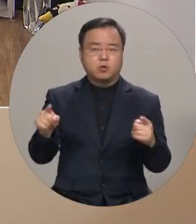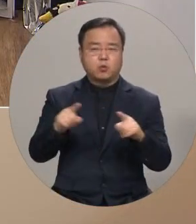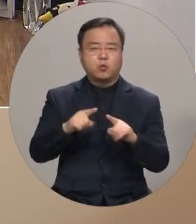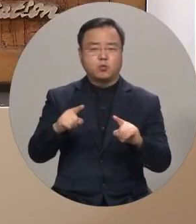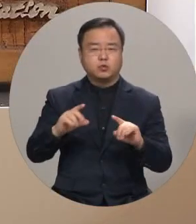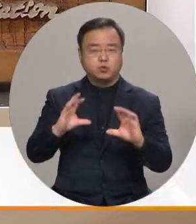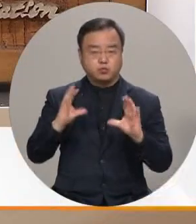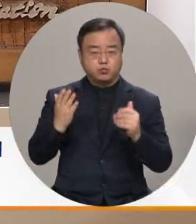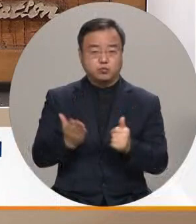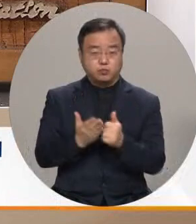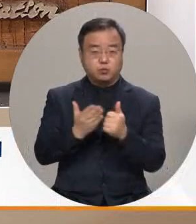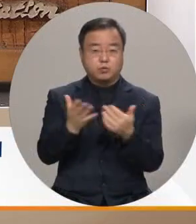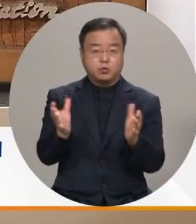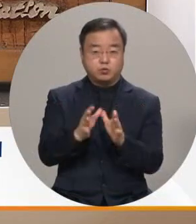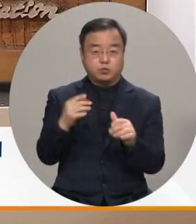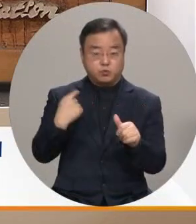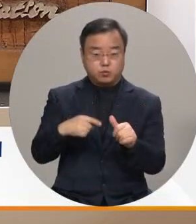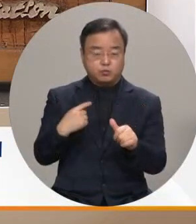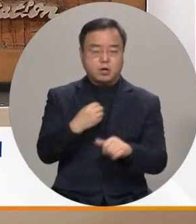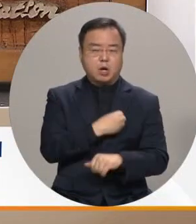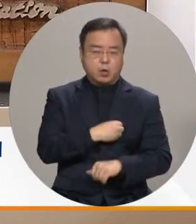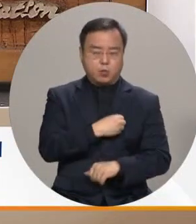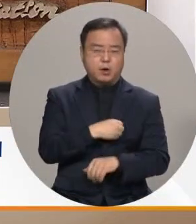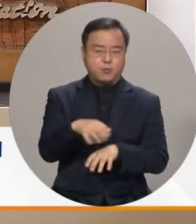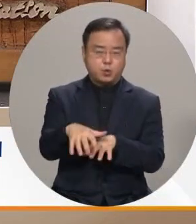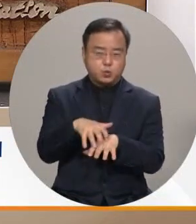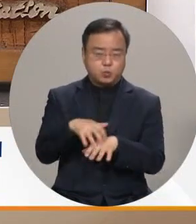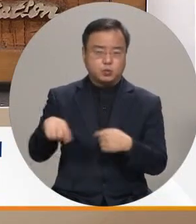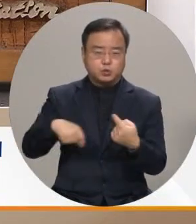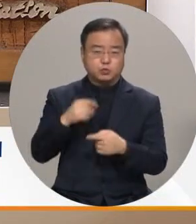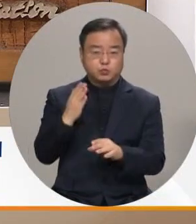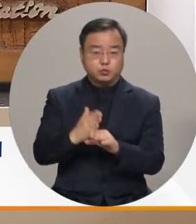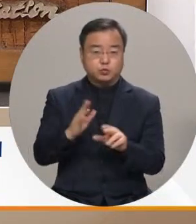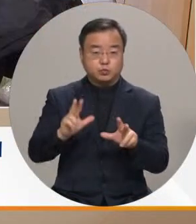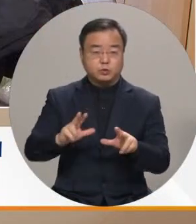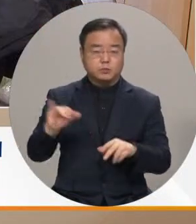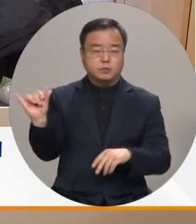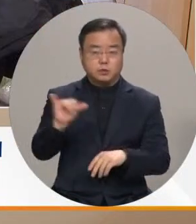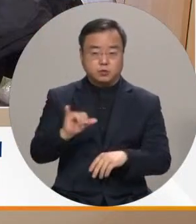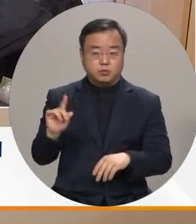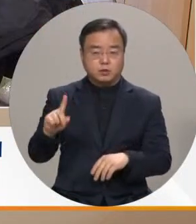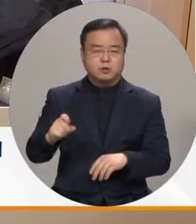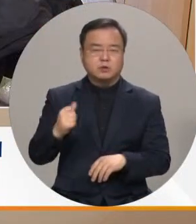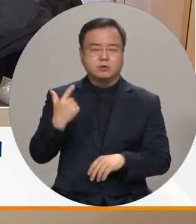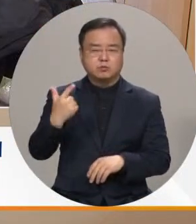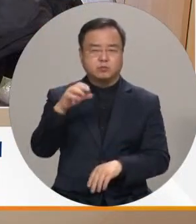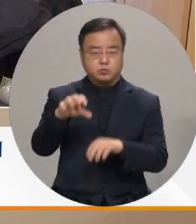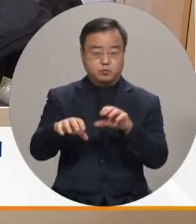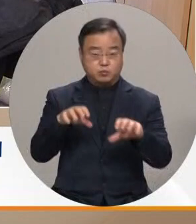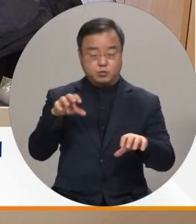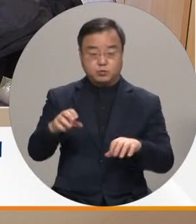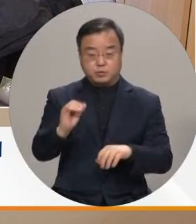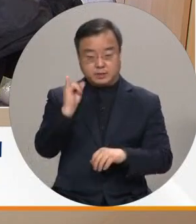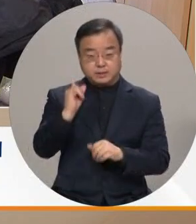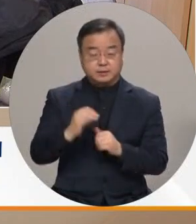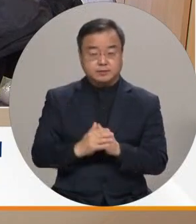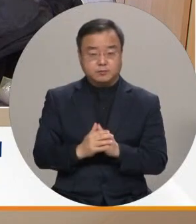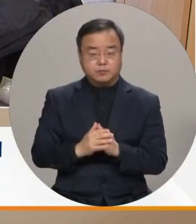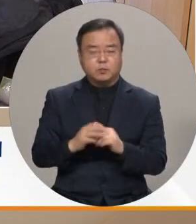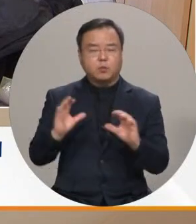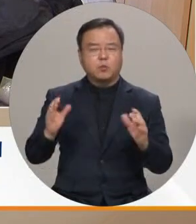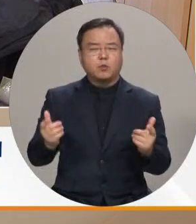교육의 회원 조직으로 함께 연결되고 있고 현재 전국에 16개 회원 기간이 있습니다 공동 유가와 공동체